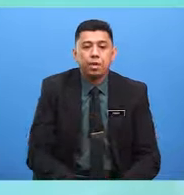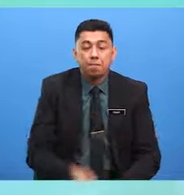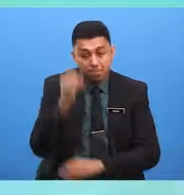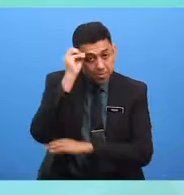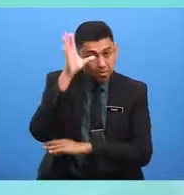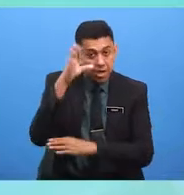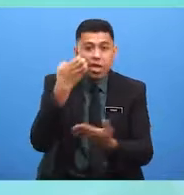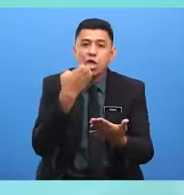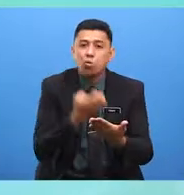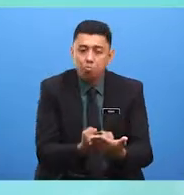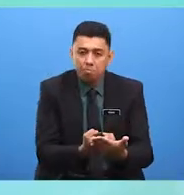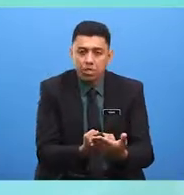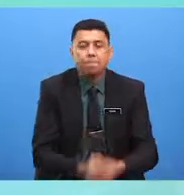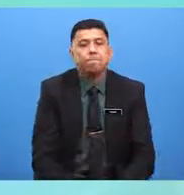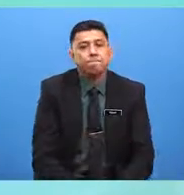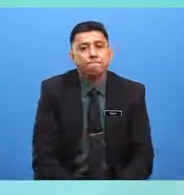ekonomi